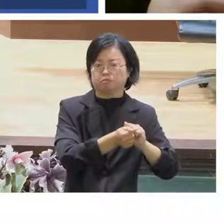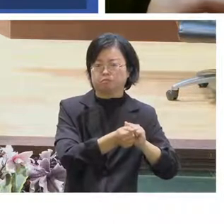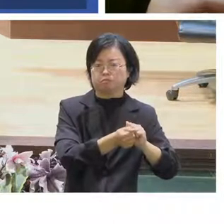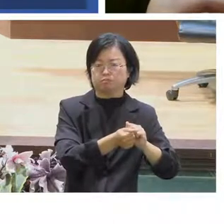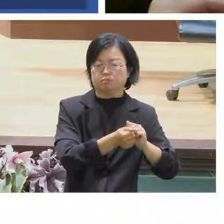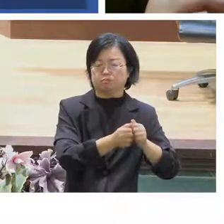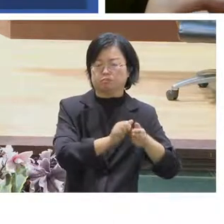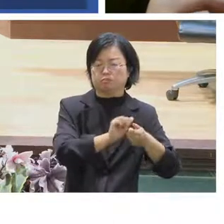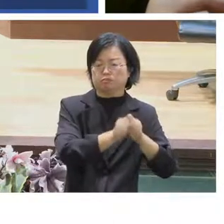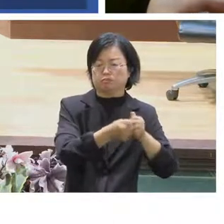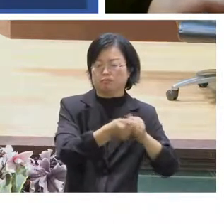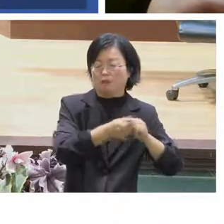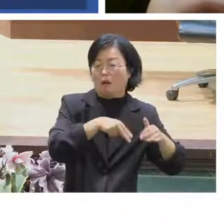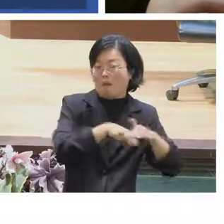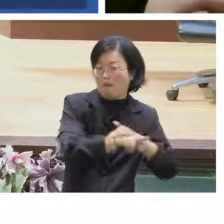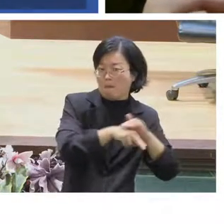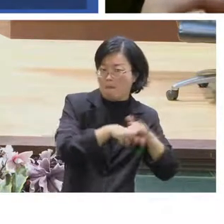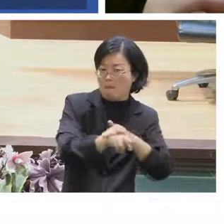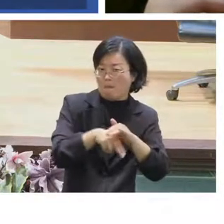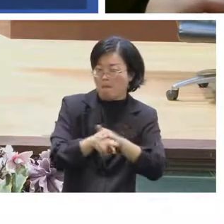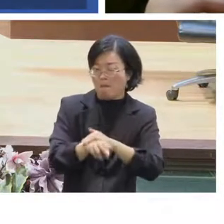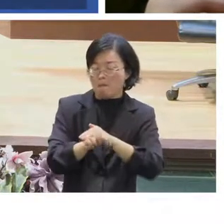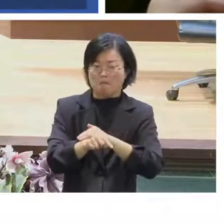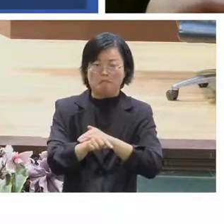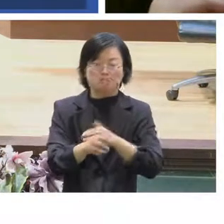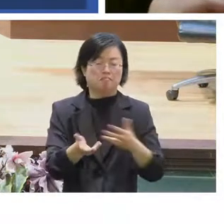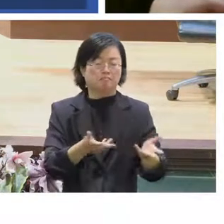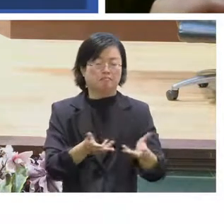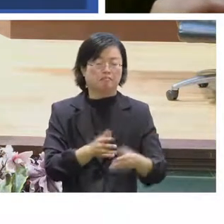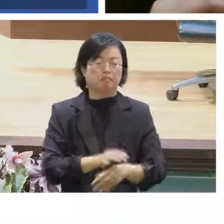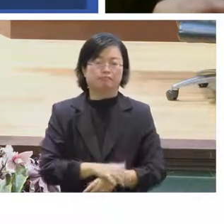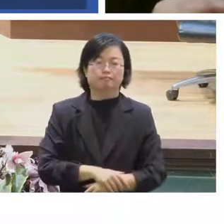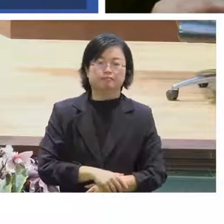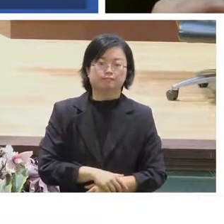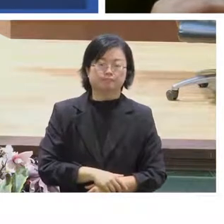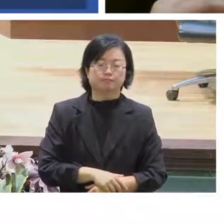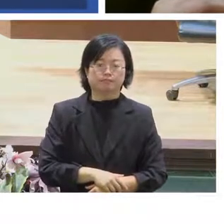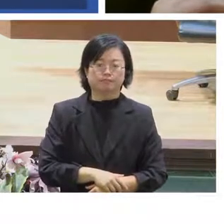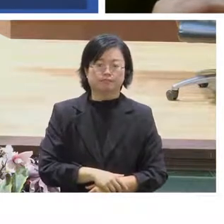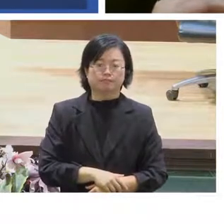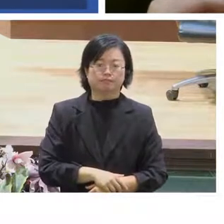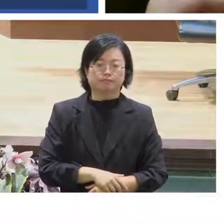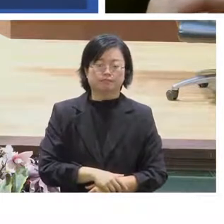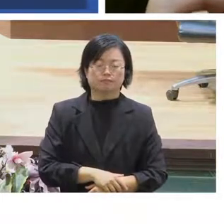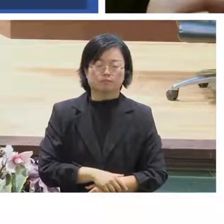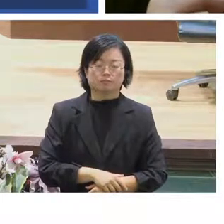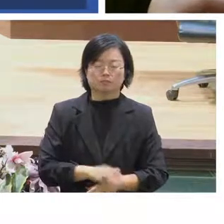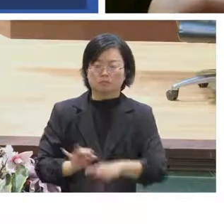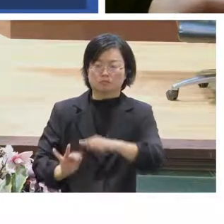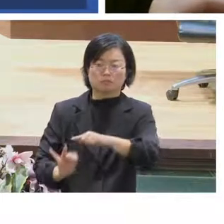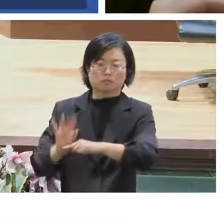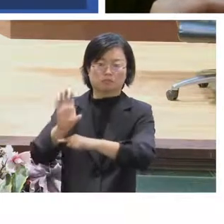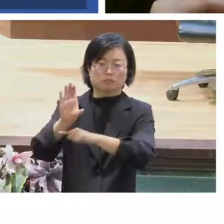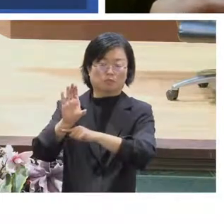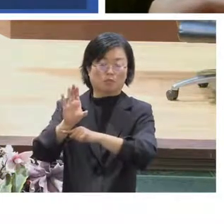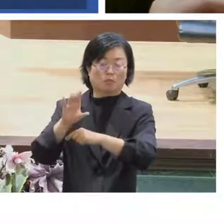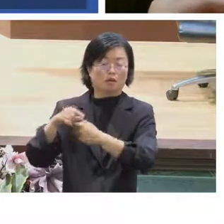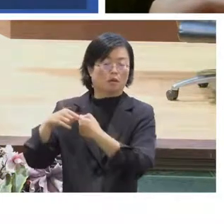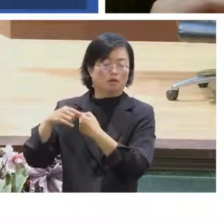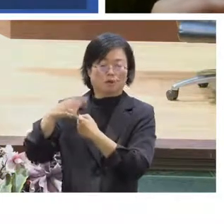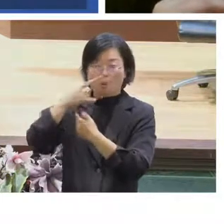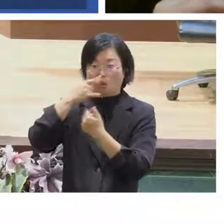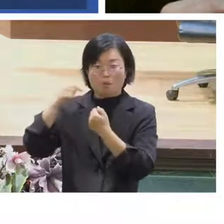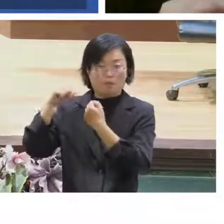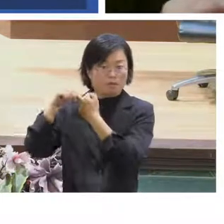房税漏洞啊，各种各样。所以其实我们我可以说就是九成的我们的研究都会牵扯